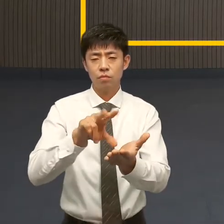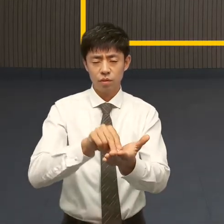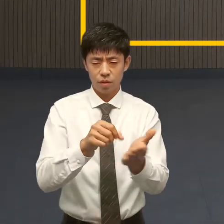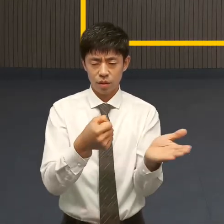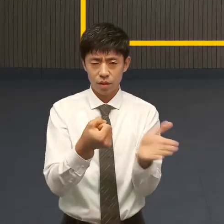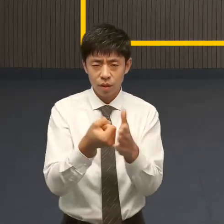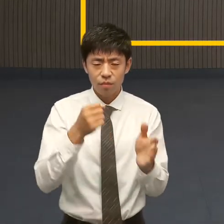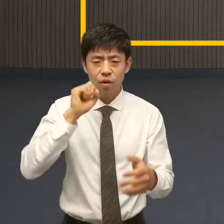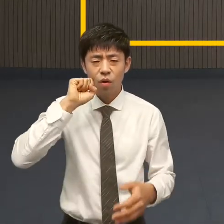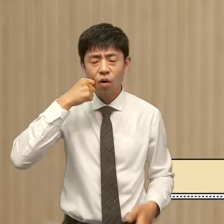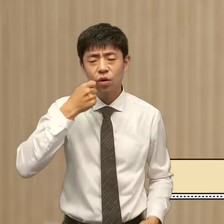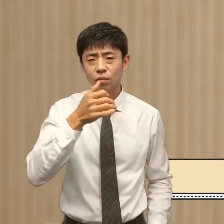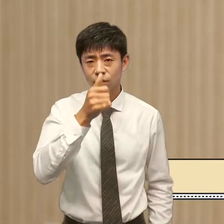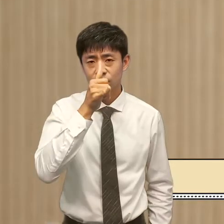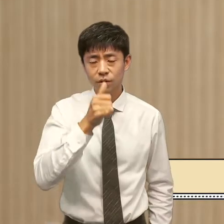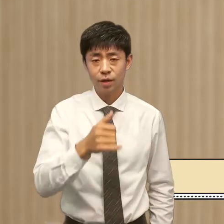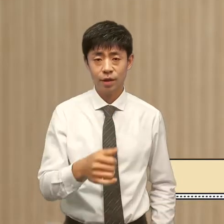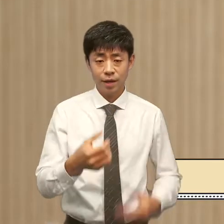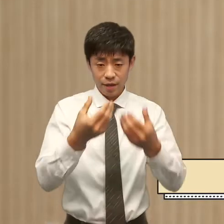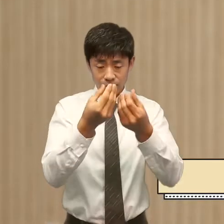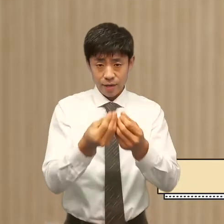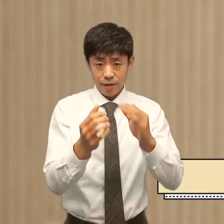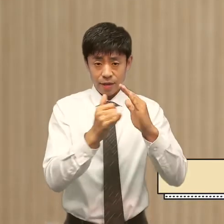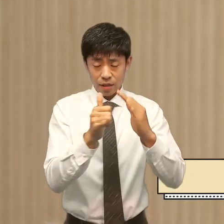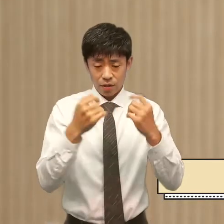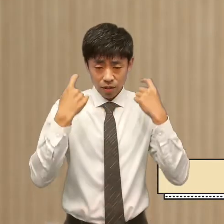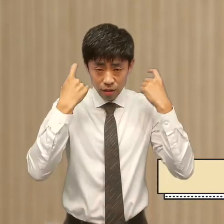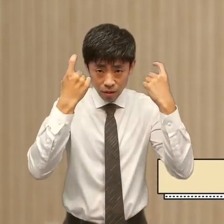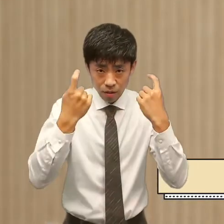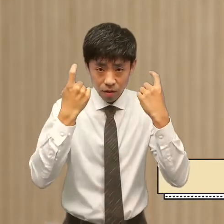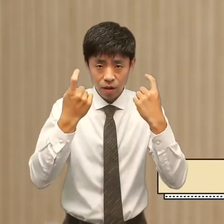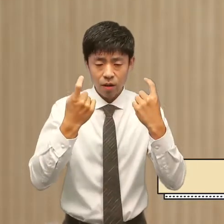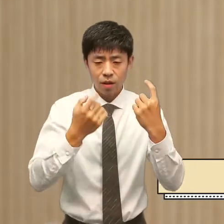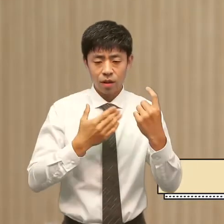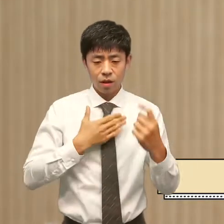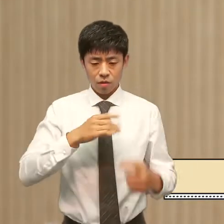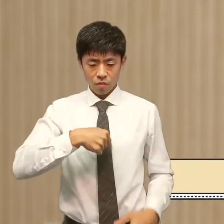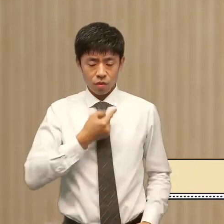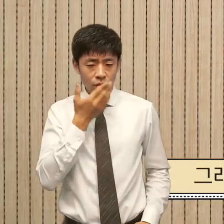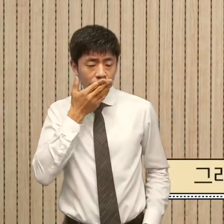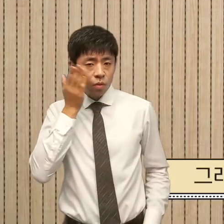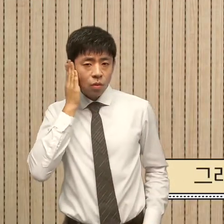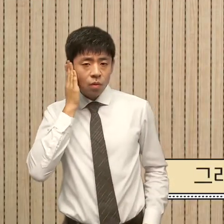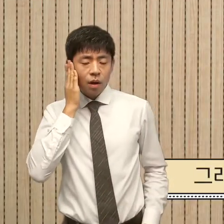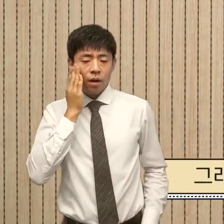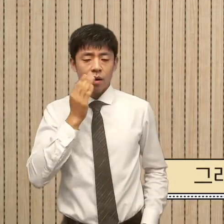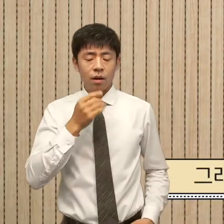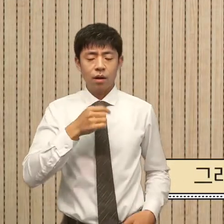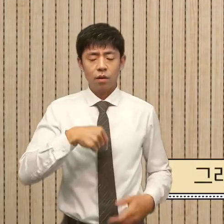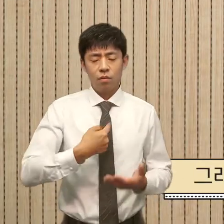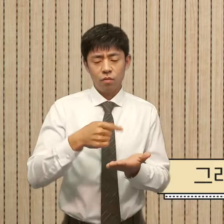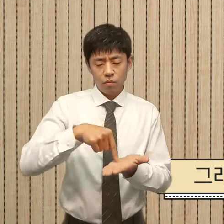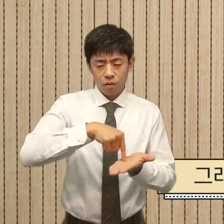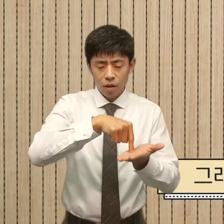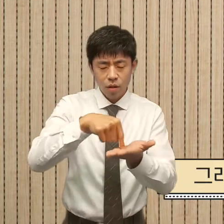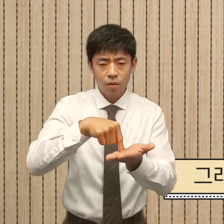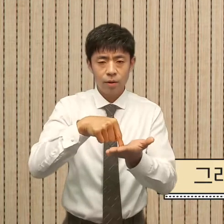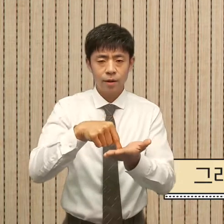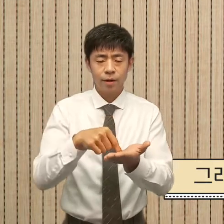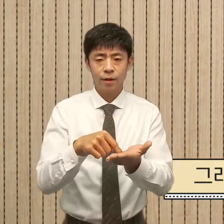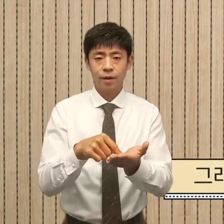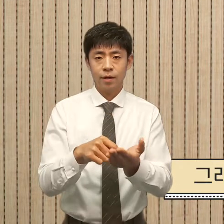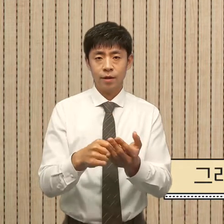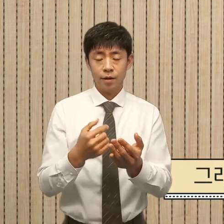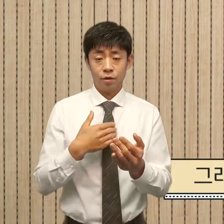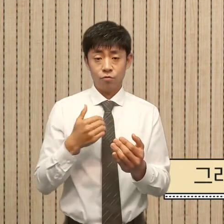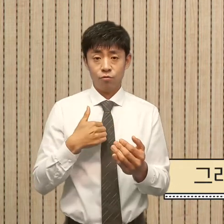하여금 어려움들을 겪고 있습니다. 가족과 여행을 갔을 때도 소외감을 느끼고 외로움을 느끼고 그래서 저희가 한 3박 4일로